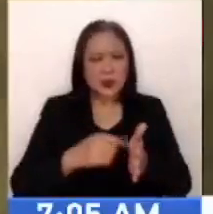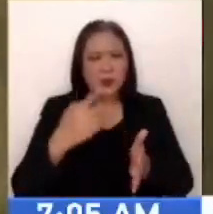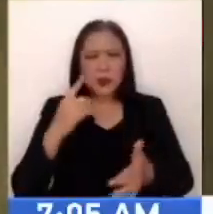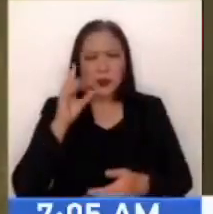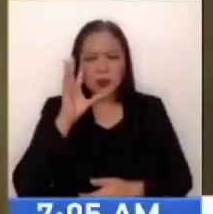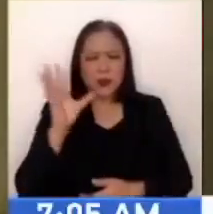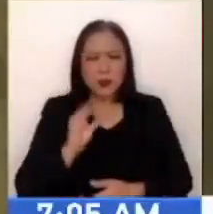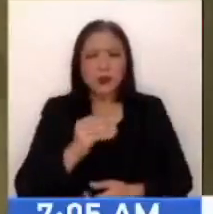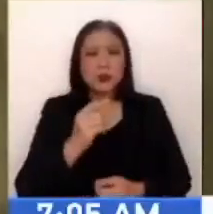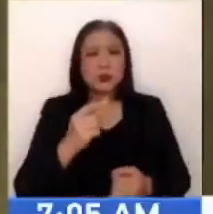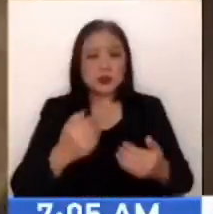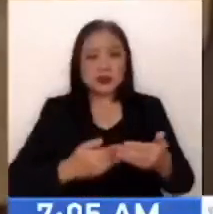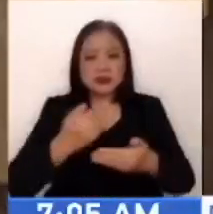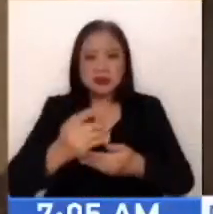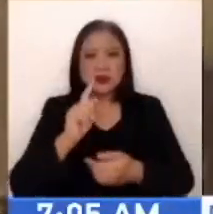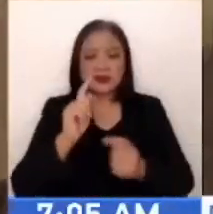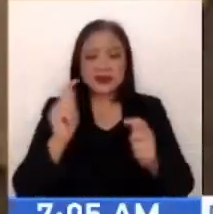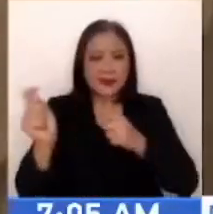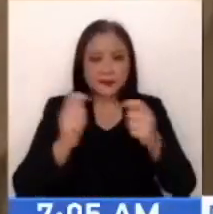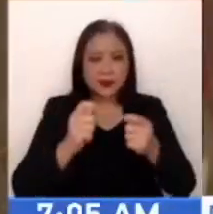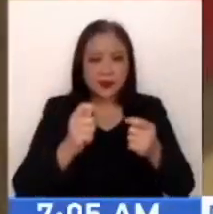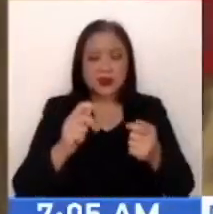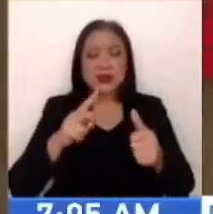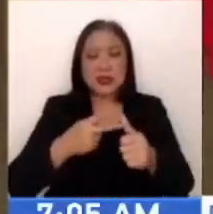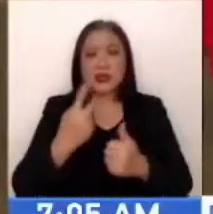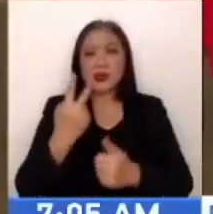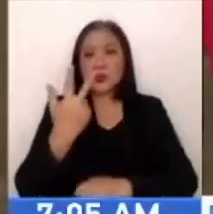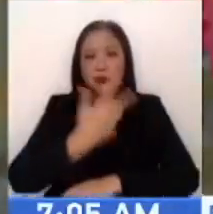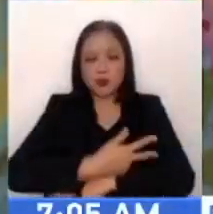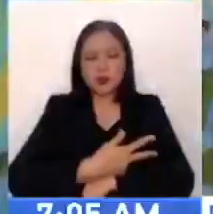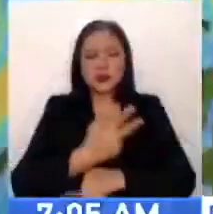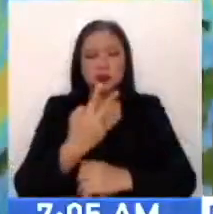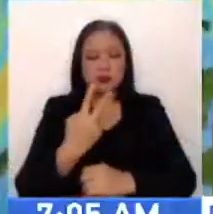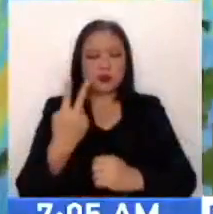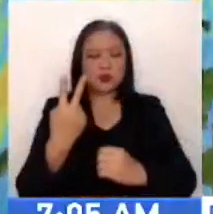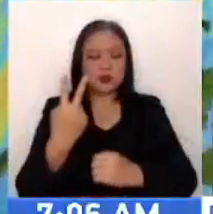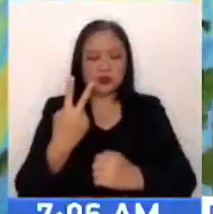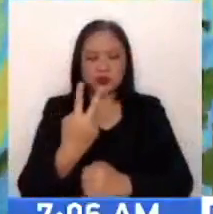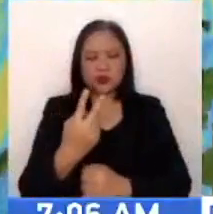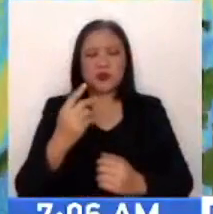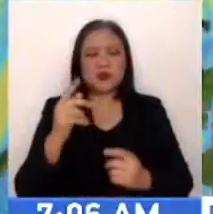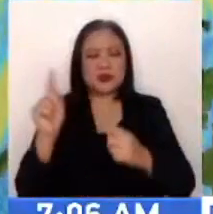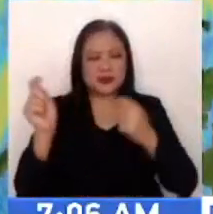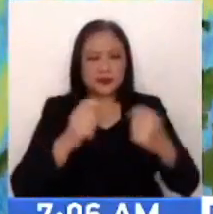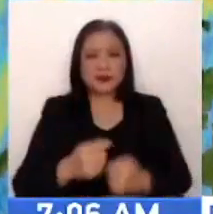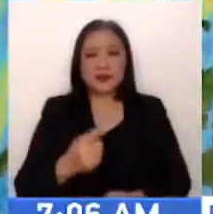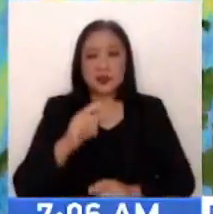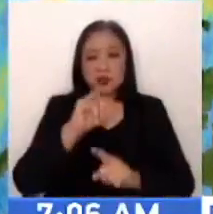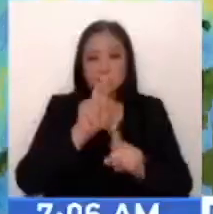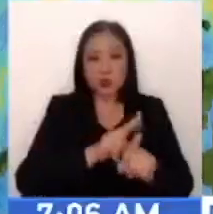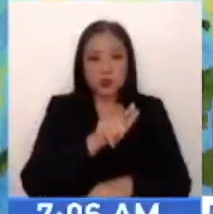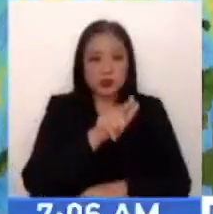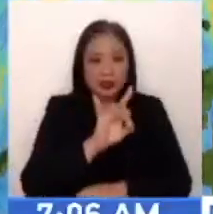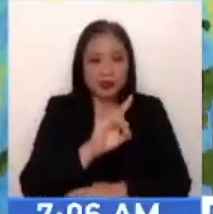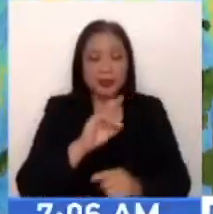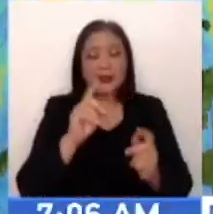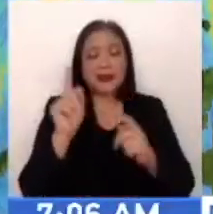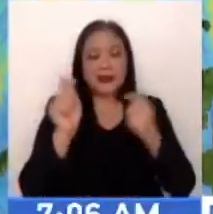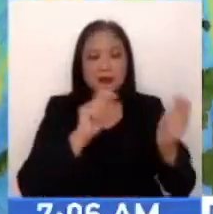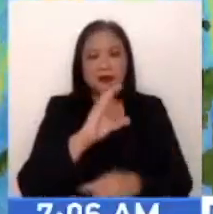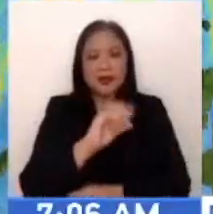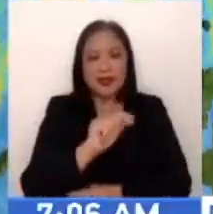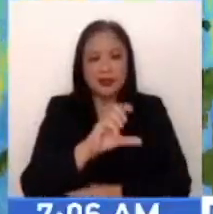bagyo. At ito ay sa loob lamang ng tatlong araw. Nitong June 28, ang bagyong Kaloy. Habang kahapon naman, June 30, ang